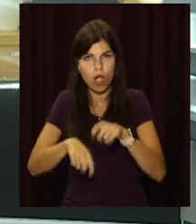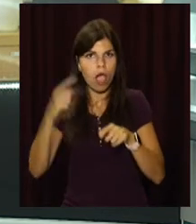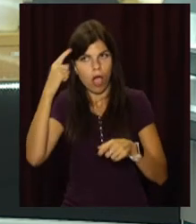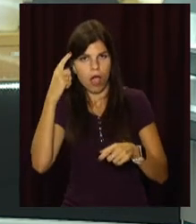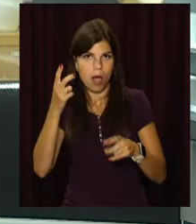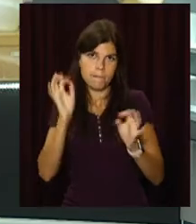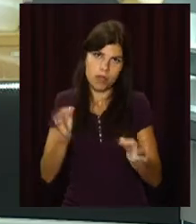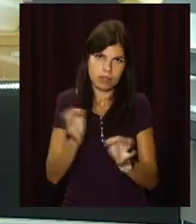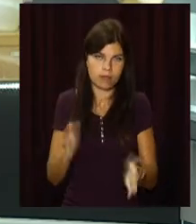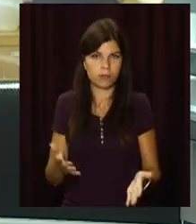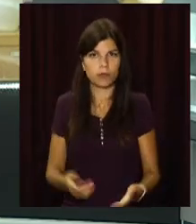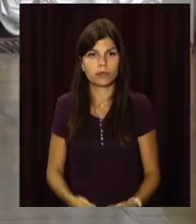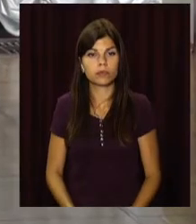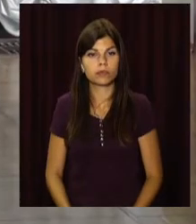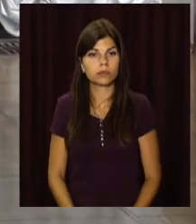Більше у сюжеті.